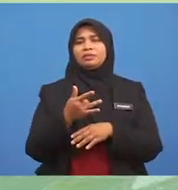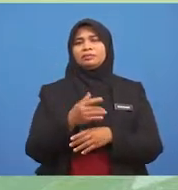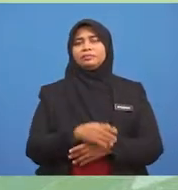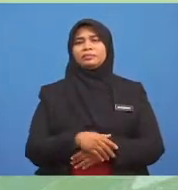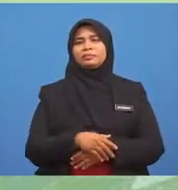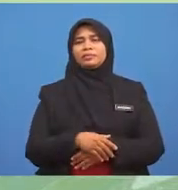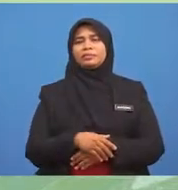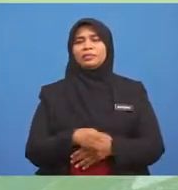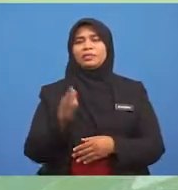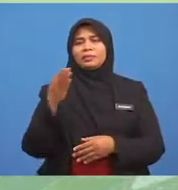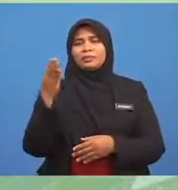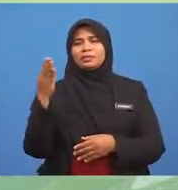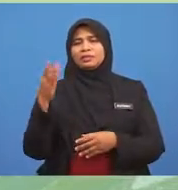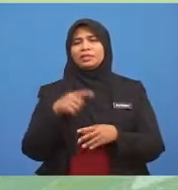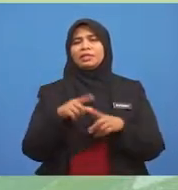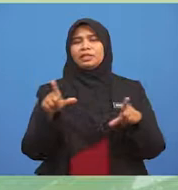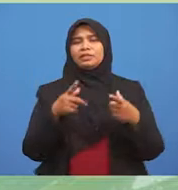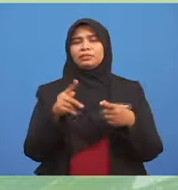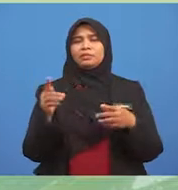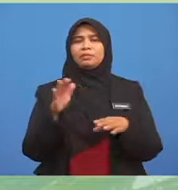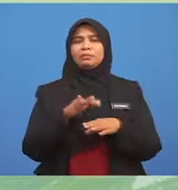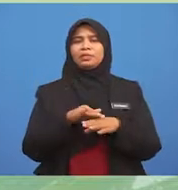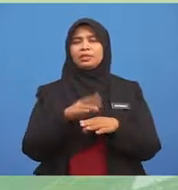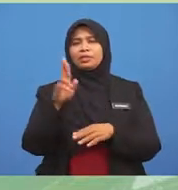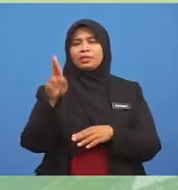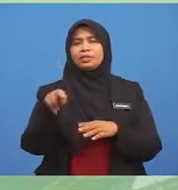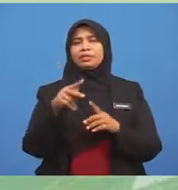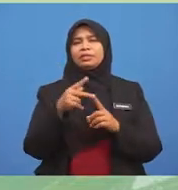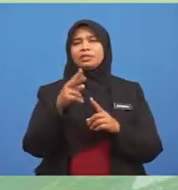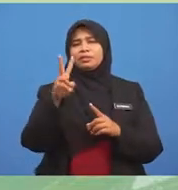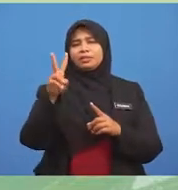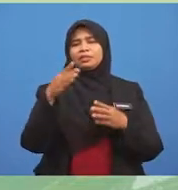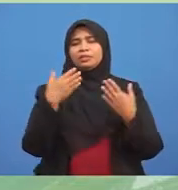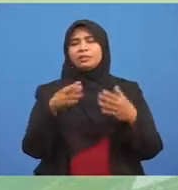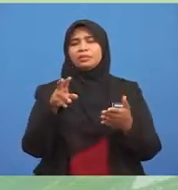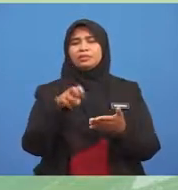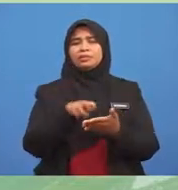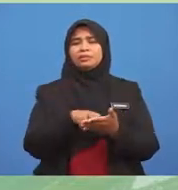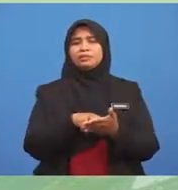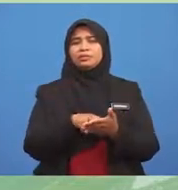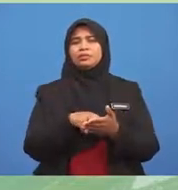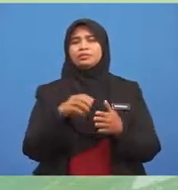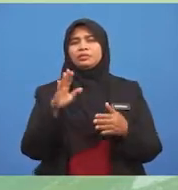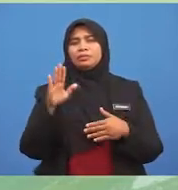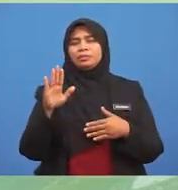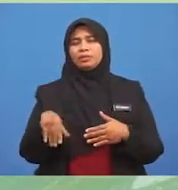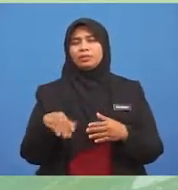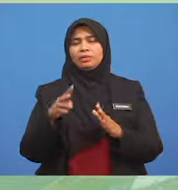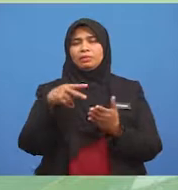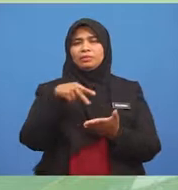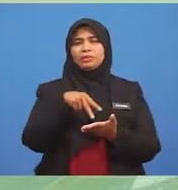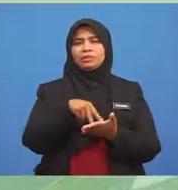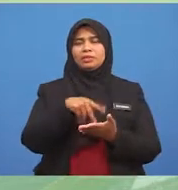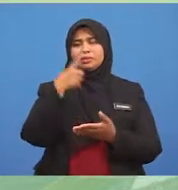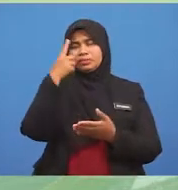pertama. Biasanya dilakukan pada rakaat kedua selepas sujud sebelum berdiri bagi menunaikan rakaat